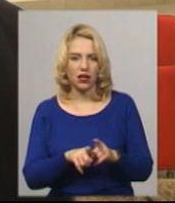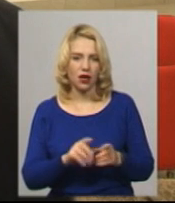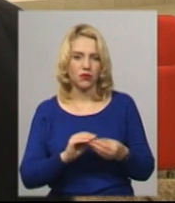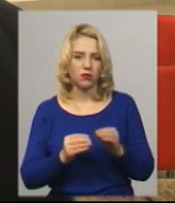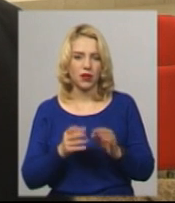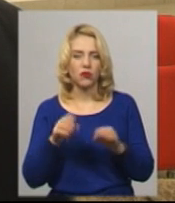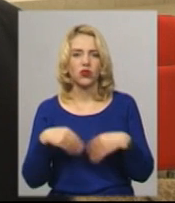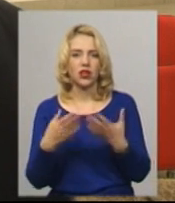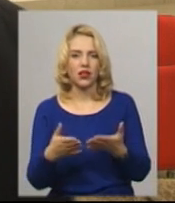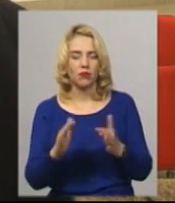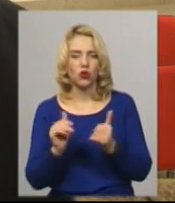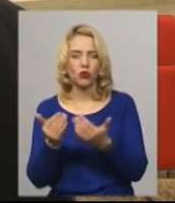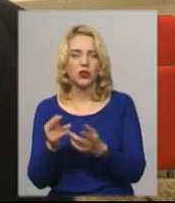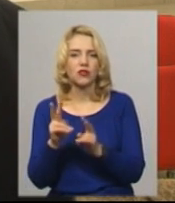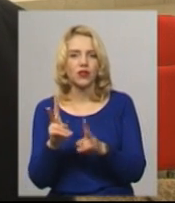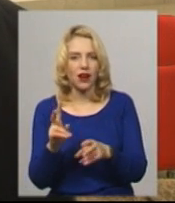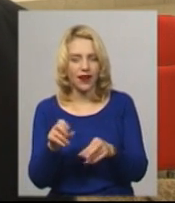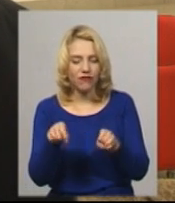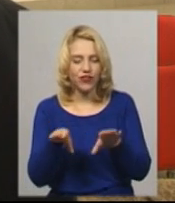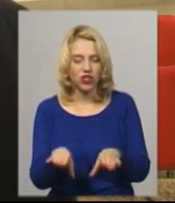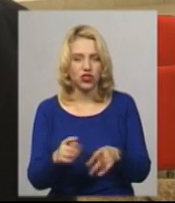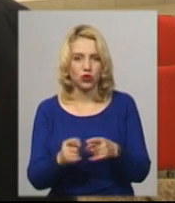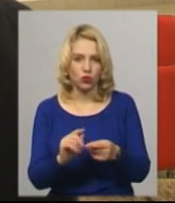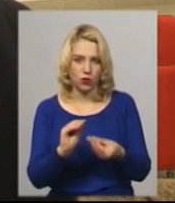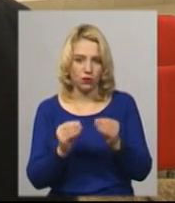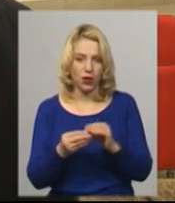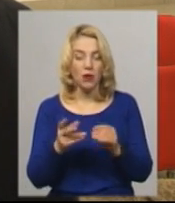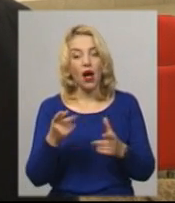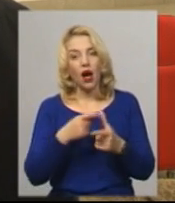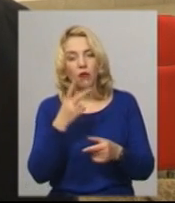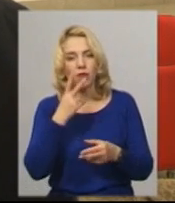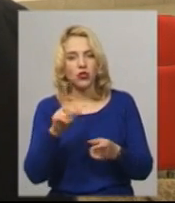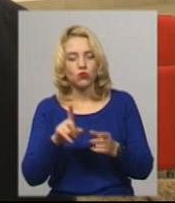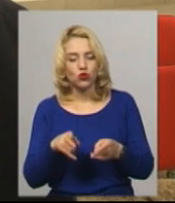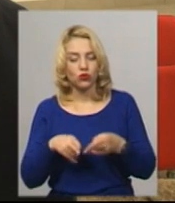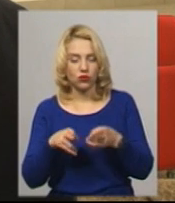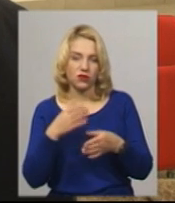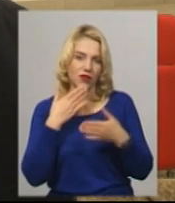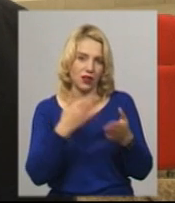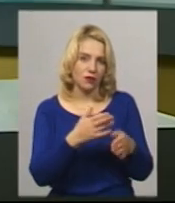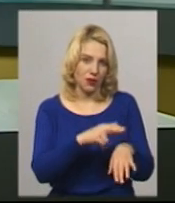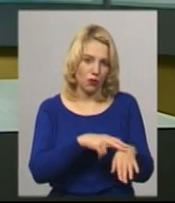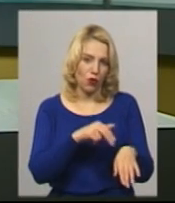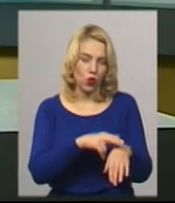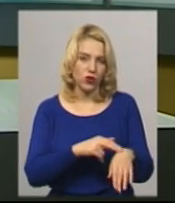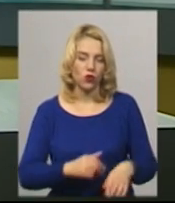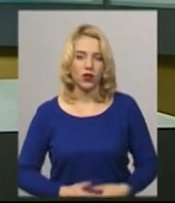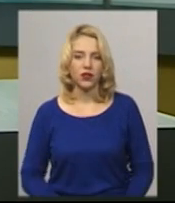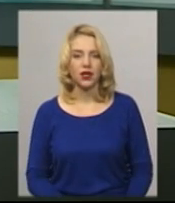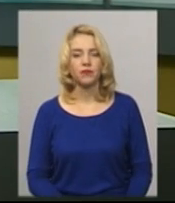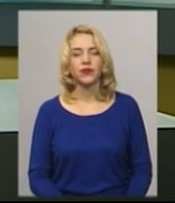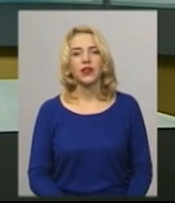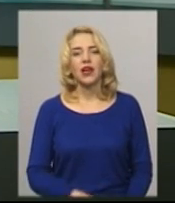можна вирішити цю проблему, або якщо бачимо, що там є якісь ознаки злочину, звертаємося в правоохоронні органи.